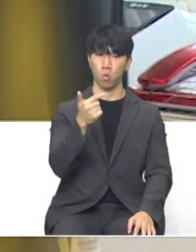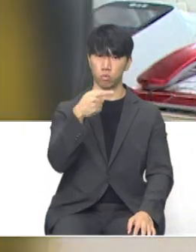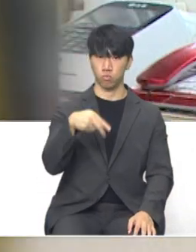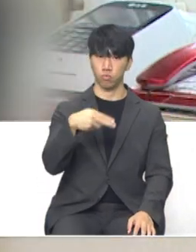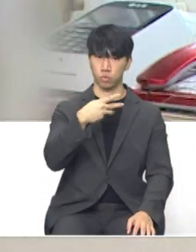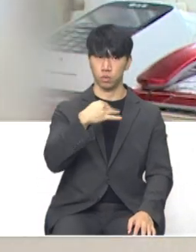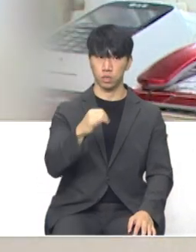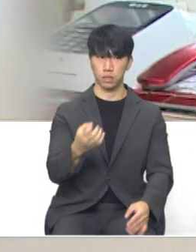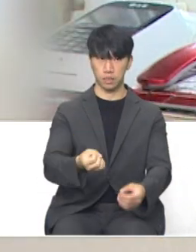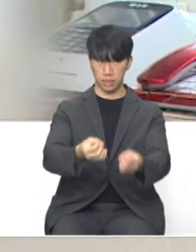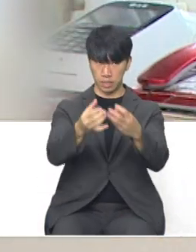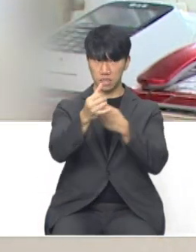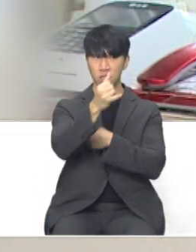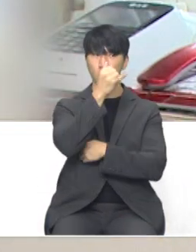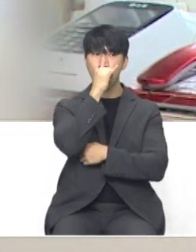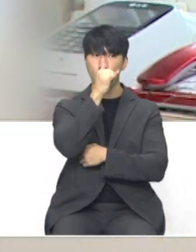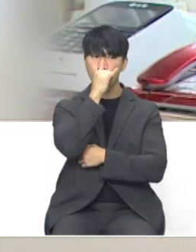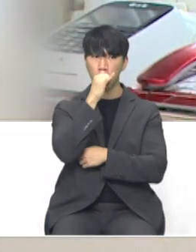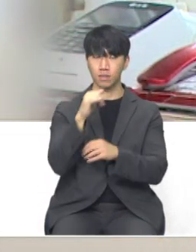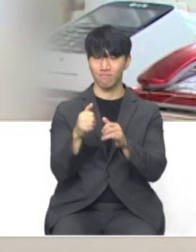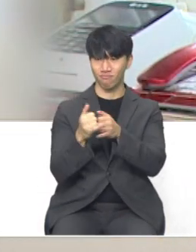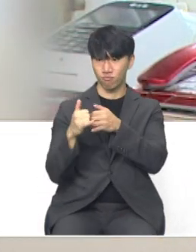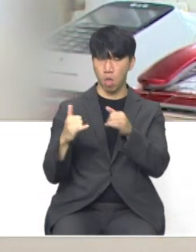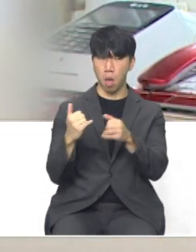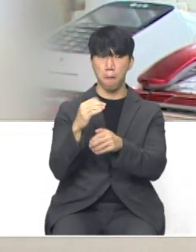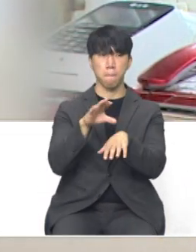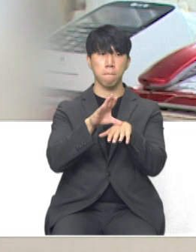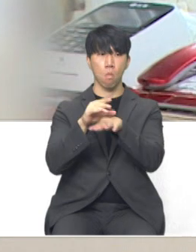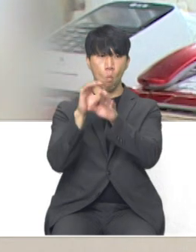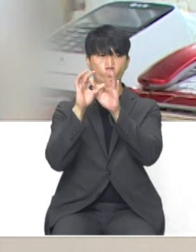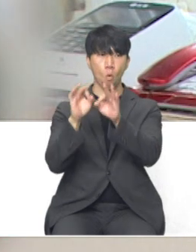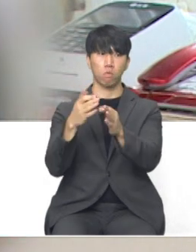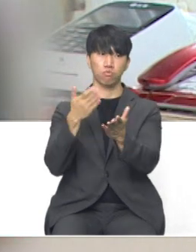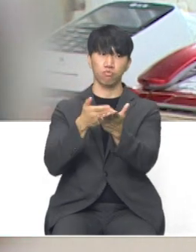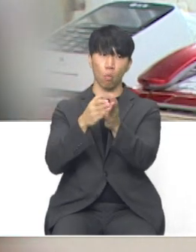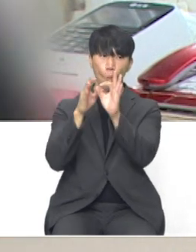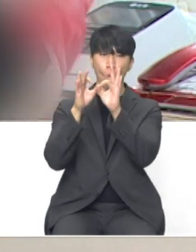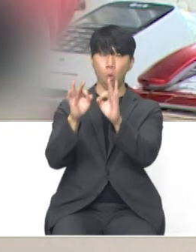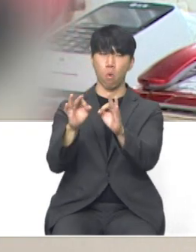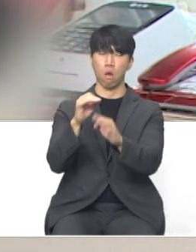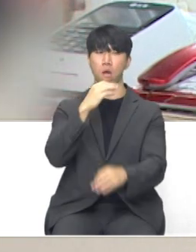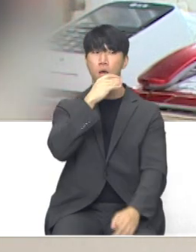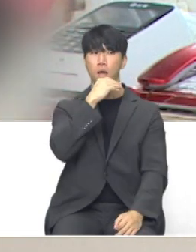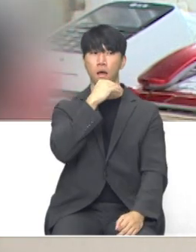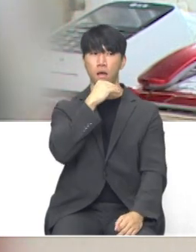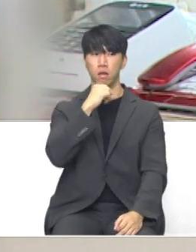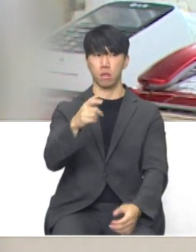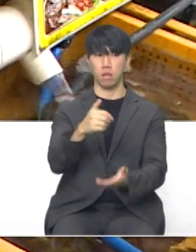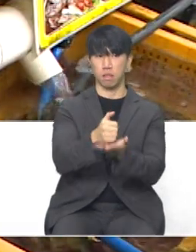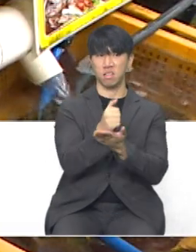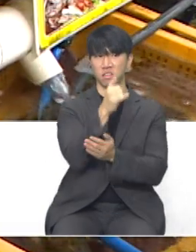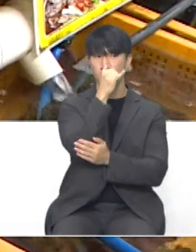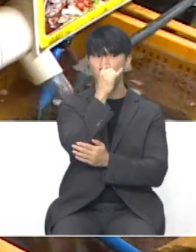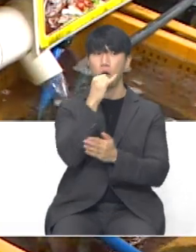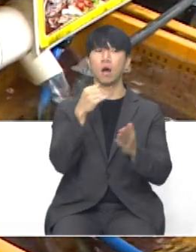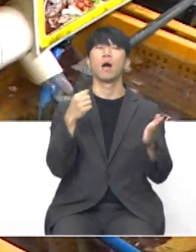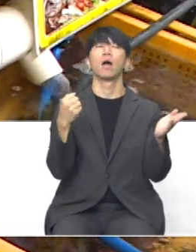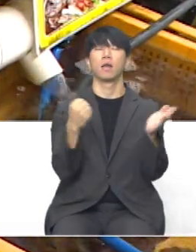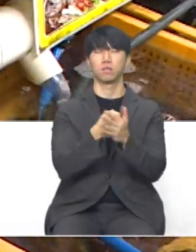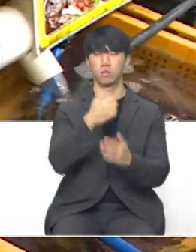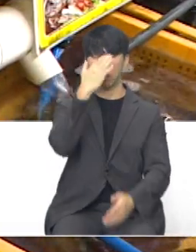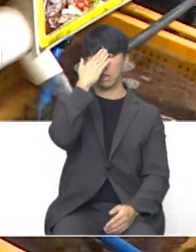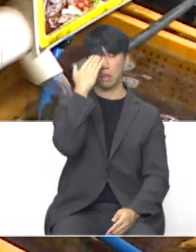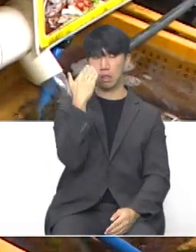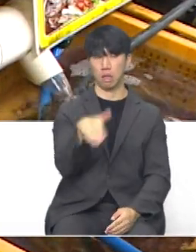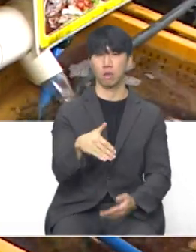기간이다 해가지고 그때 사람들 막 방송 보고 뉴스 보고 밥을 먹고 그거 덕분에